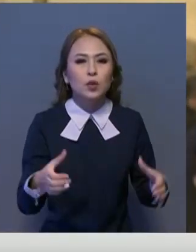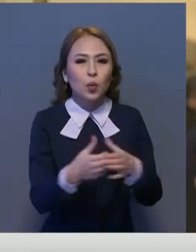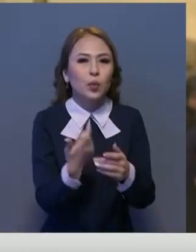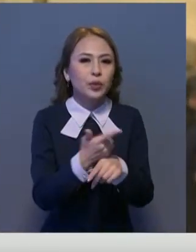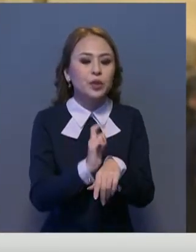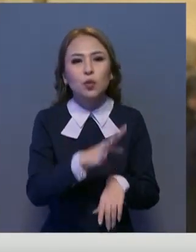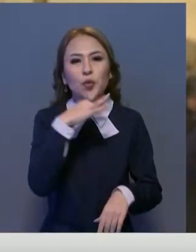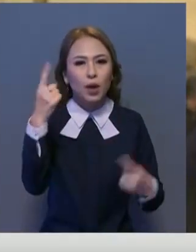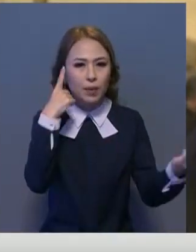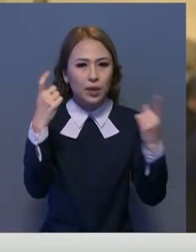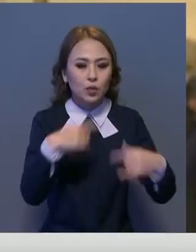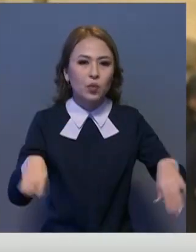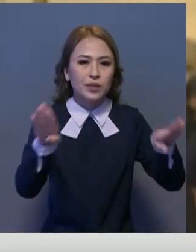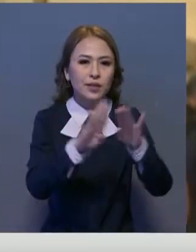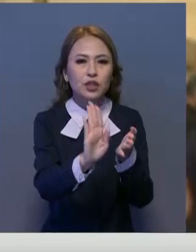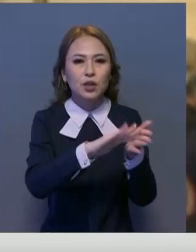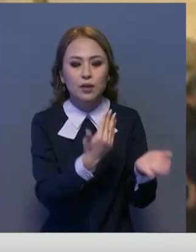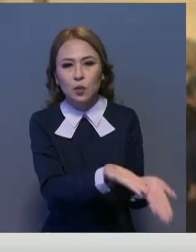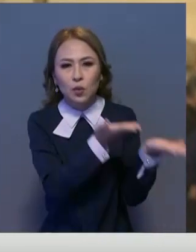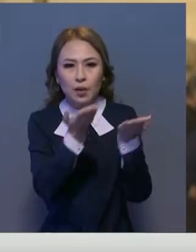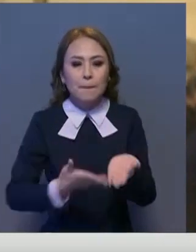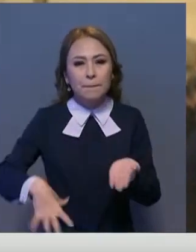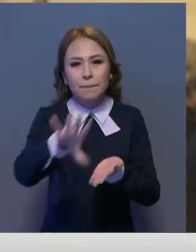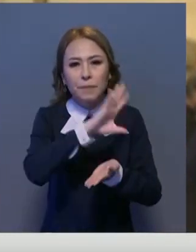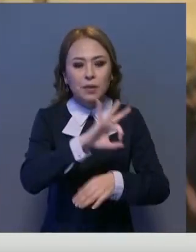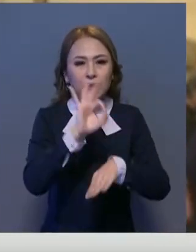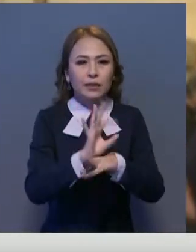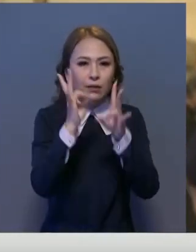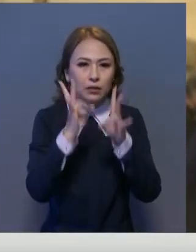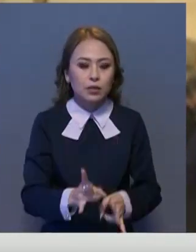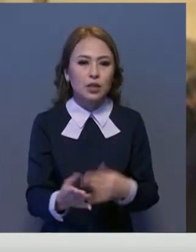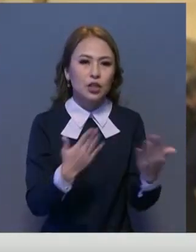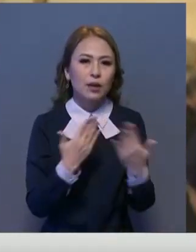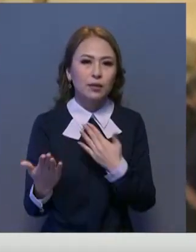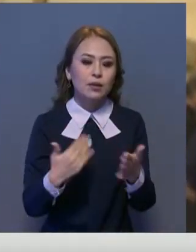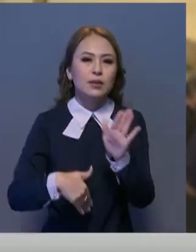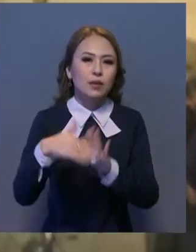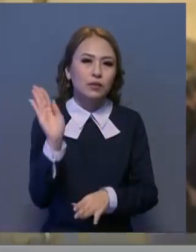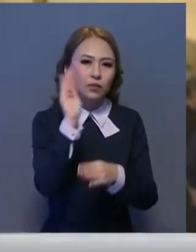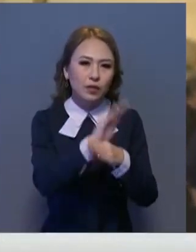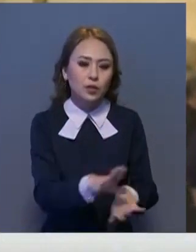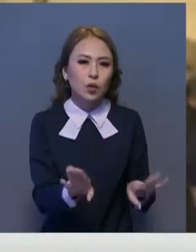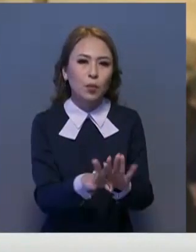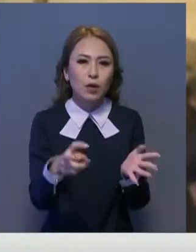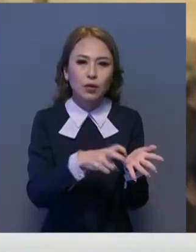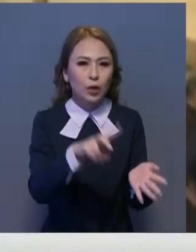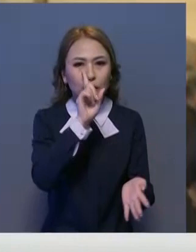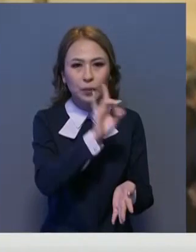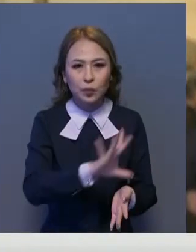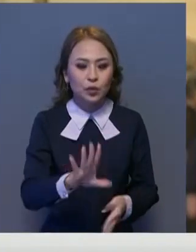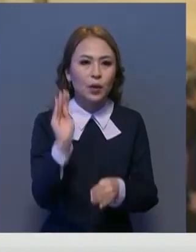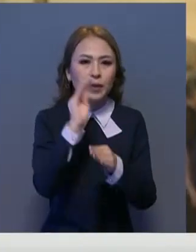көп хабарласады. Енді осындай шақыртуларға барып, індетке шалдыққандармен жақын араласқанда аса қорықпайтын болдым.